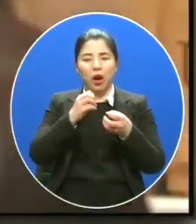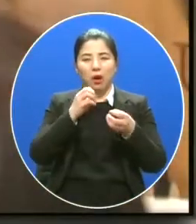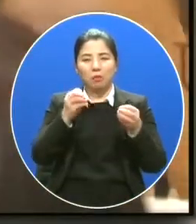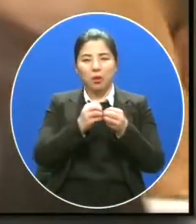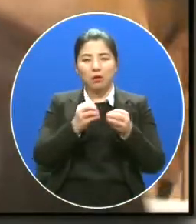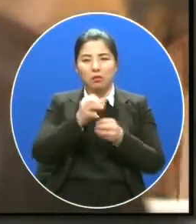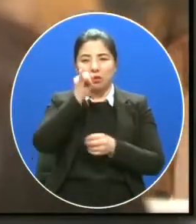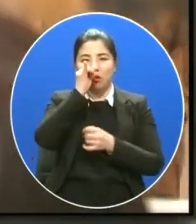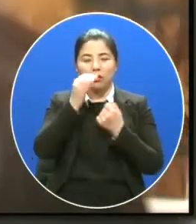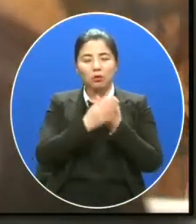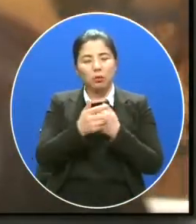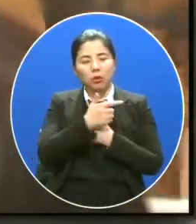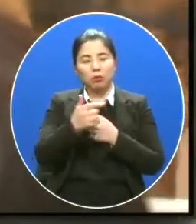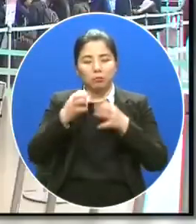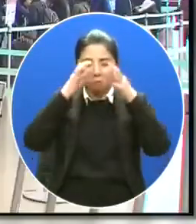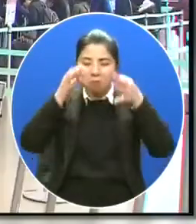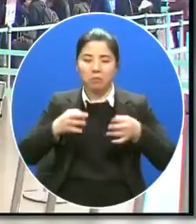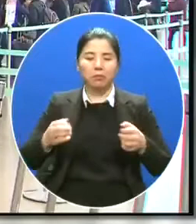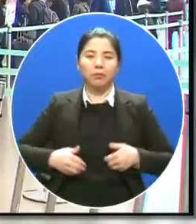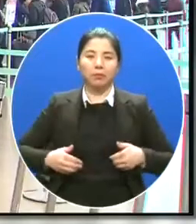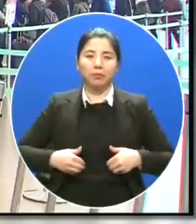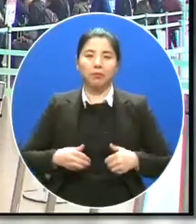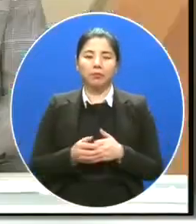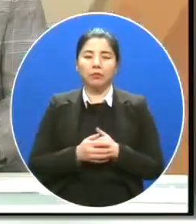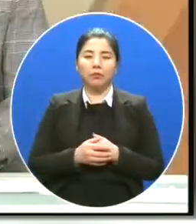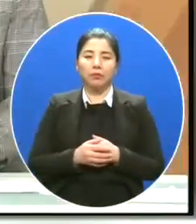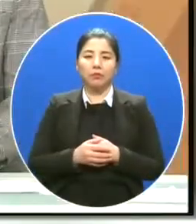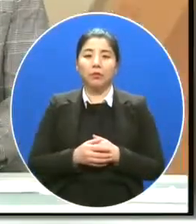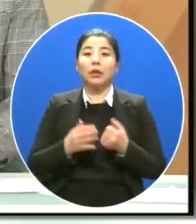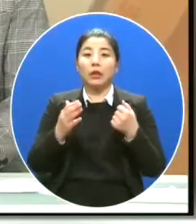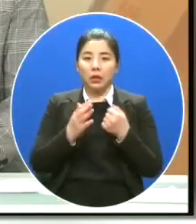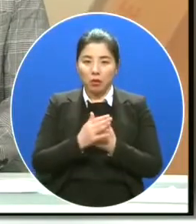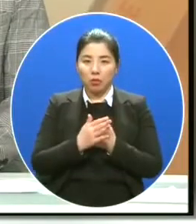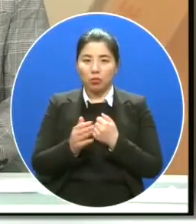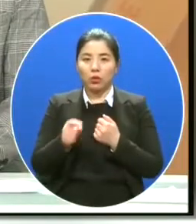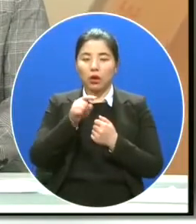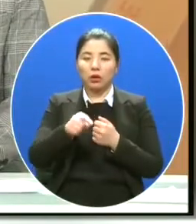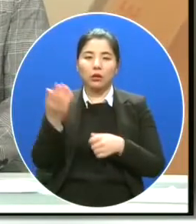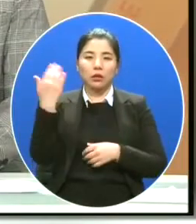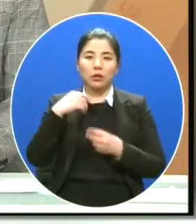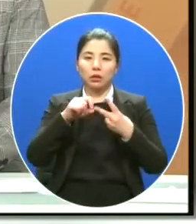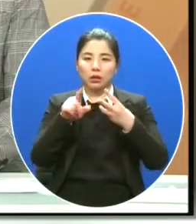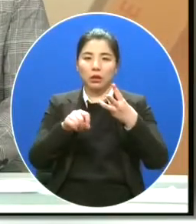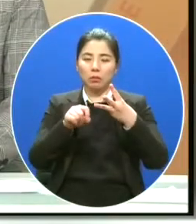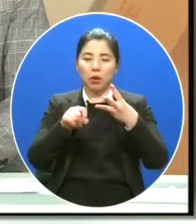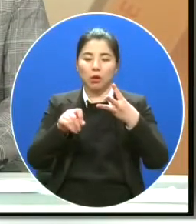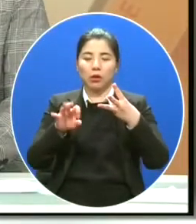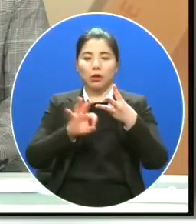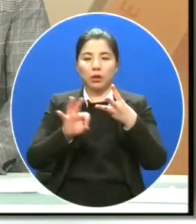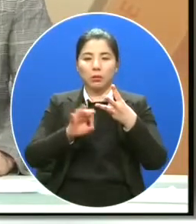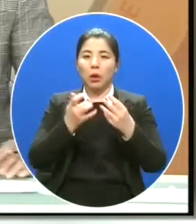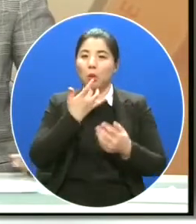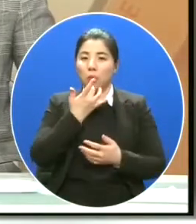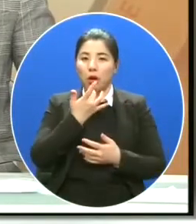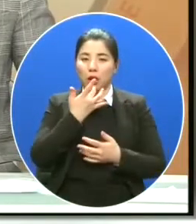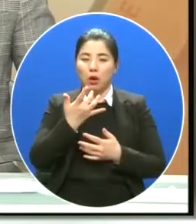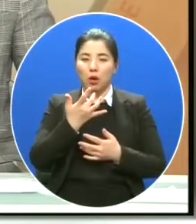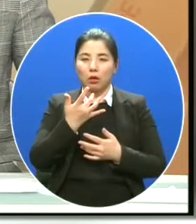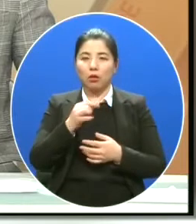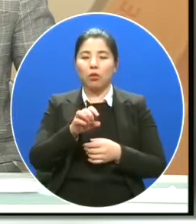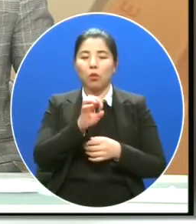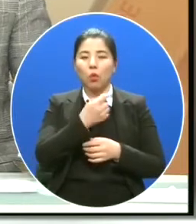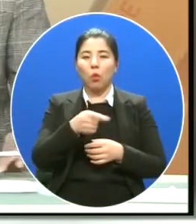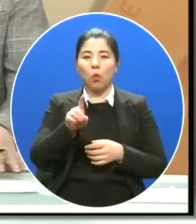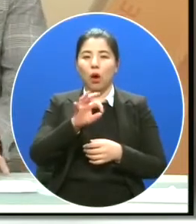담고 있는 것은 아닌지 돌아볼 필요가 있어 보입니다. 그런 점에서 지난 3월 10일 화요일 와이드